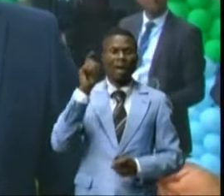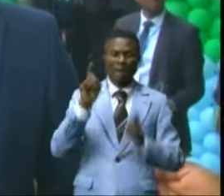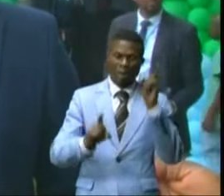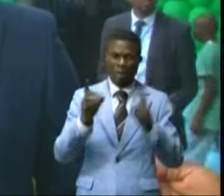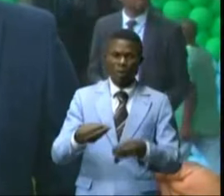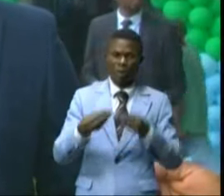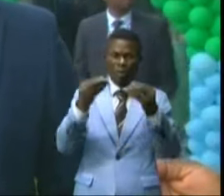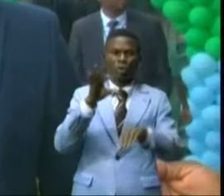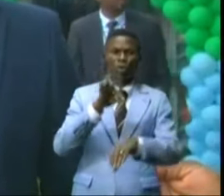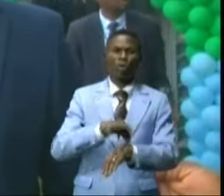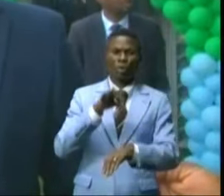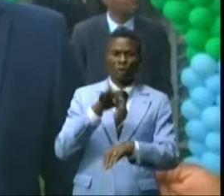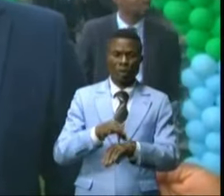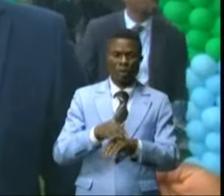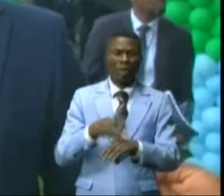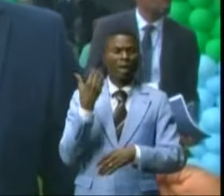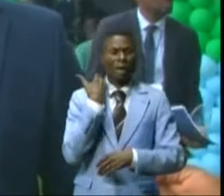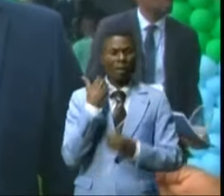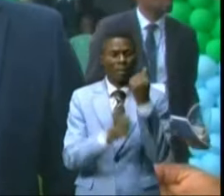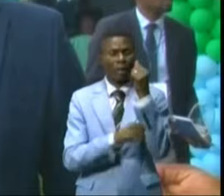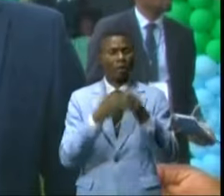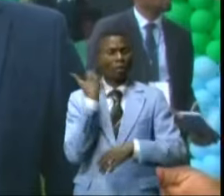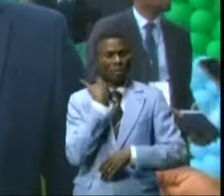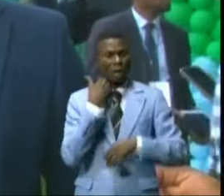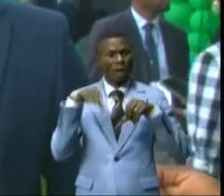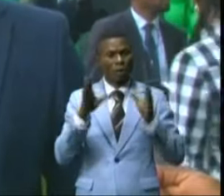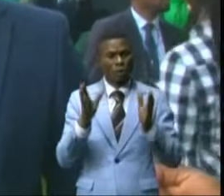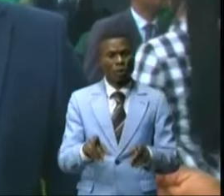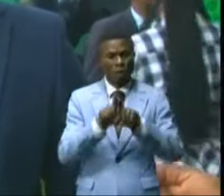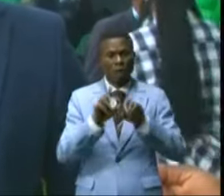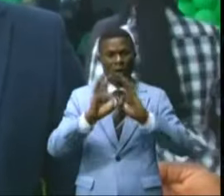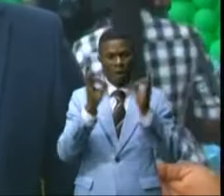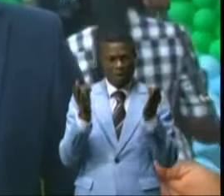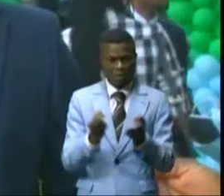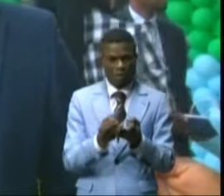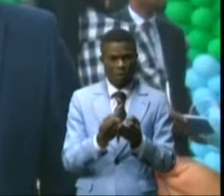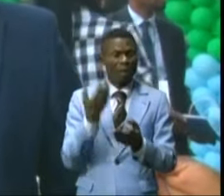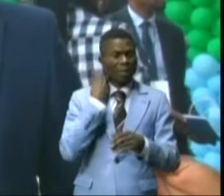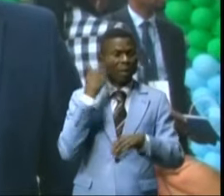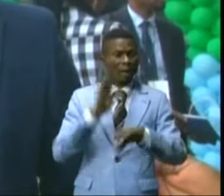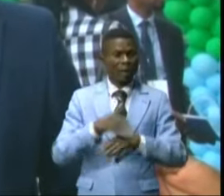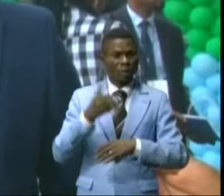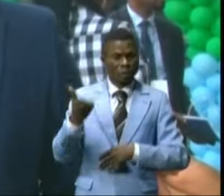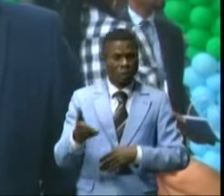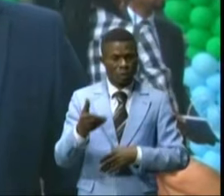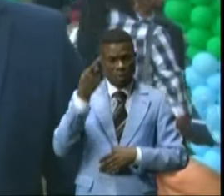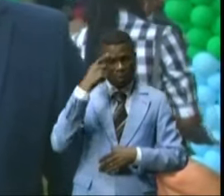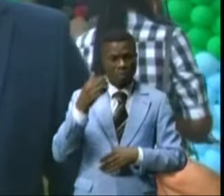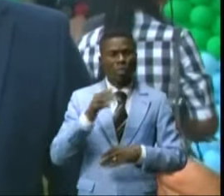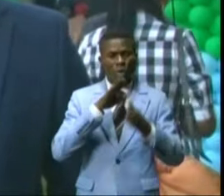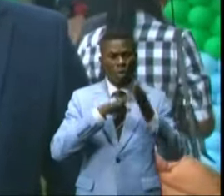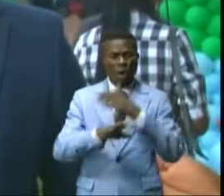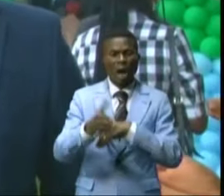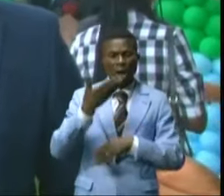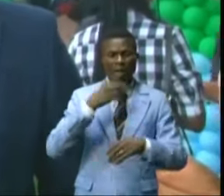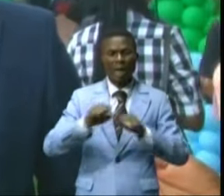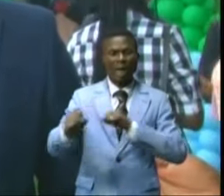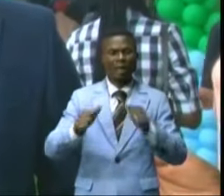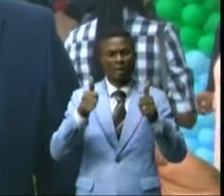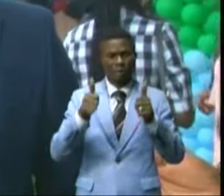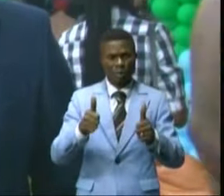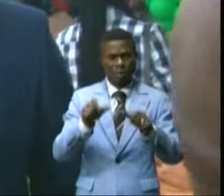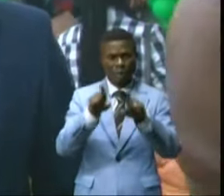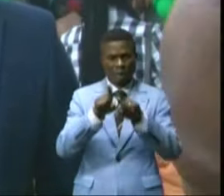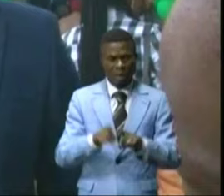donner l'opportunité aux patients congolais et aux familles atteintes par une maladie rare d'avoir accès au diagnostic et